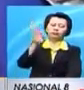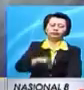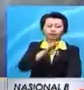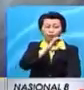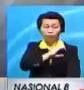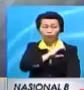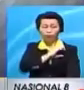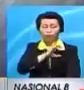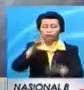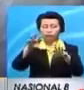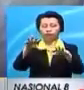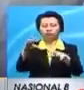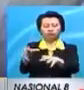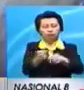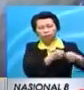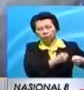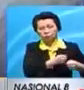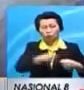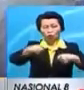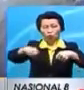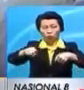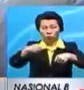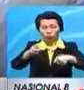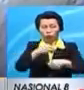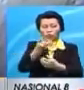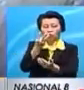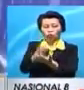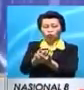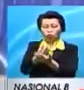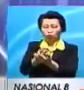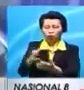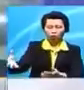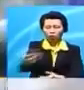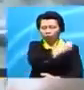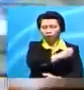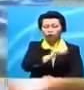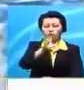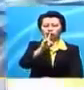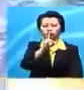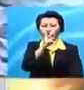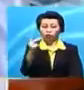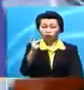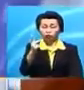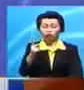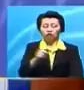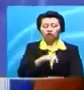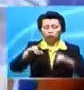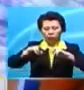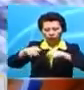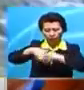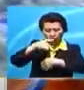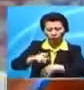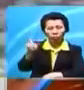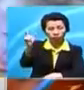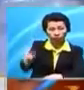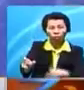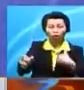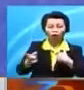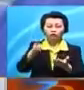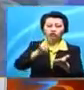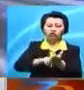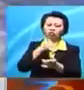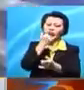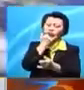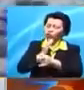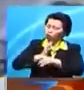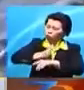Polis turut menyita motosikal milik suspek dan wang tunai bernilai RM7,000. Siasatan awal mendapati suspek mempunyai rekod